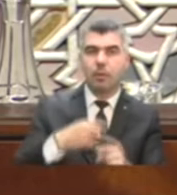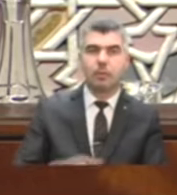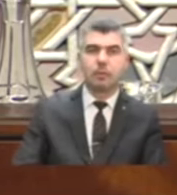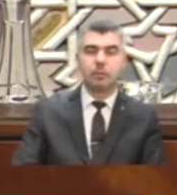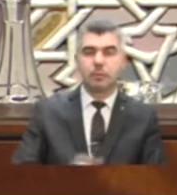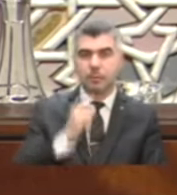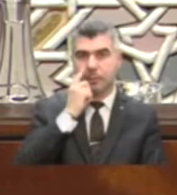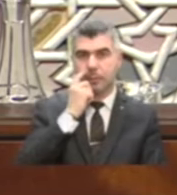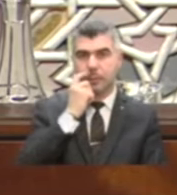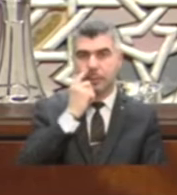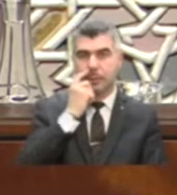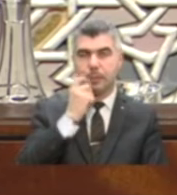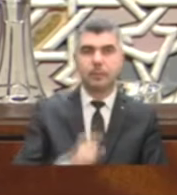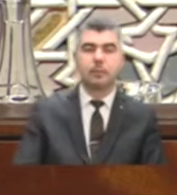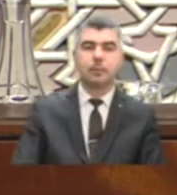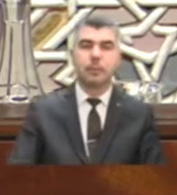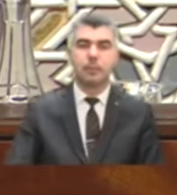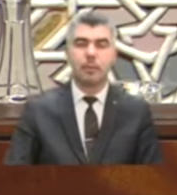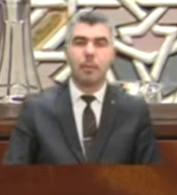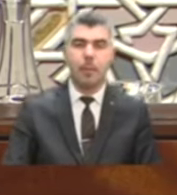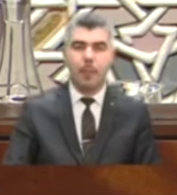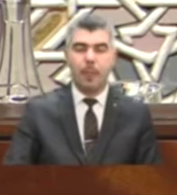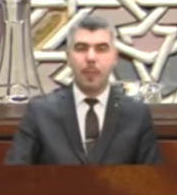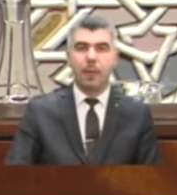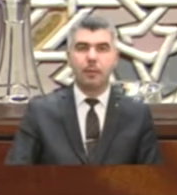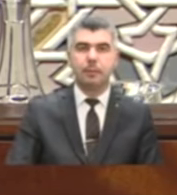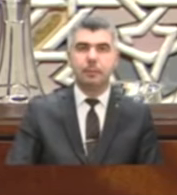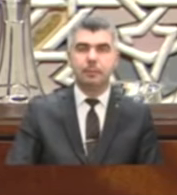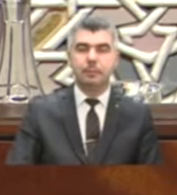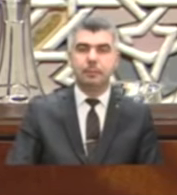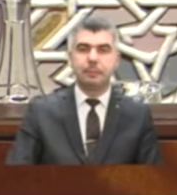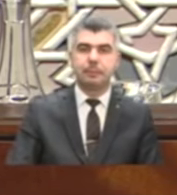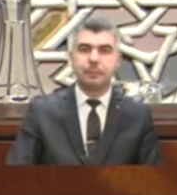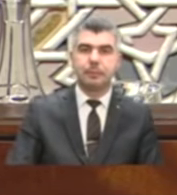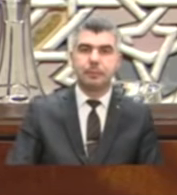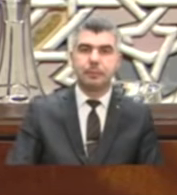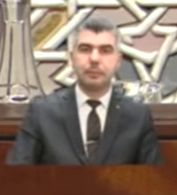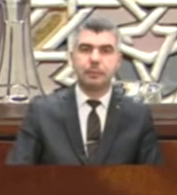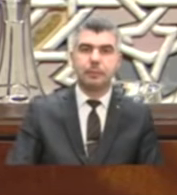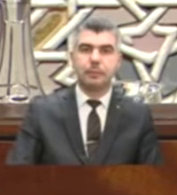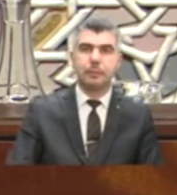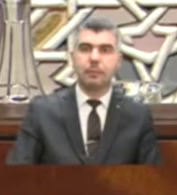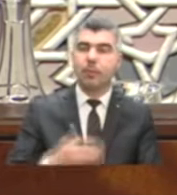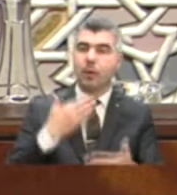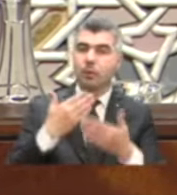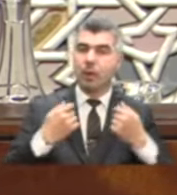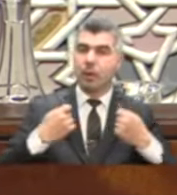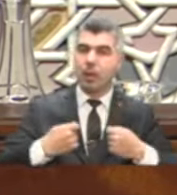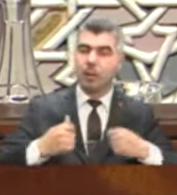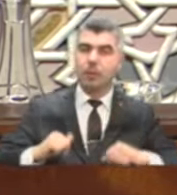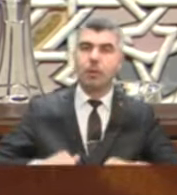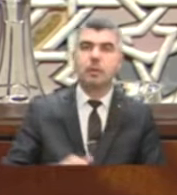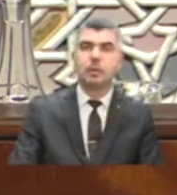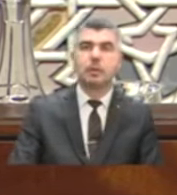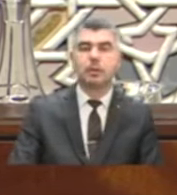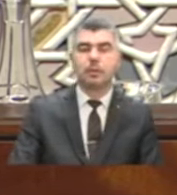اضافيه في الموضوع؟ تفضل السي عبد الله غزي. تفضل السيد نائب. شكرا السيد الرئيس. السيد الوزير